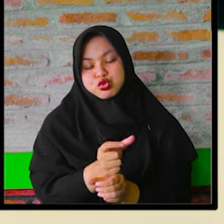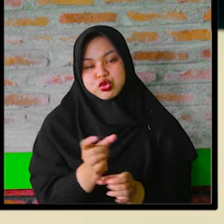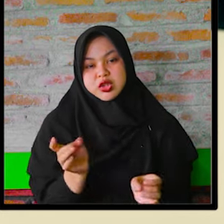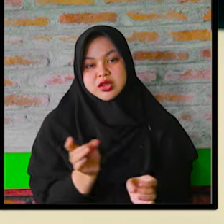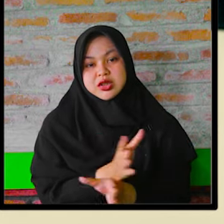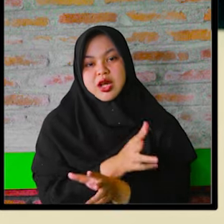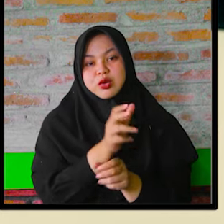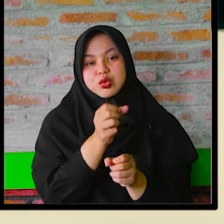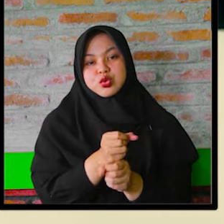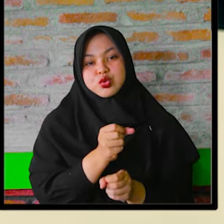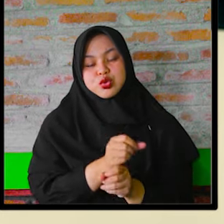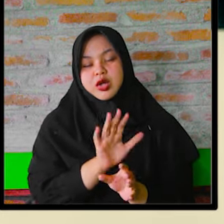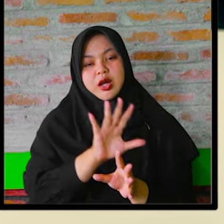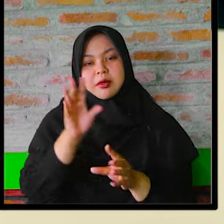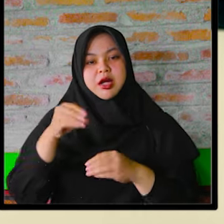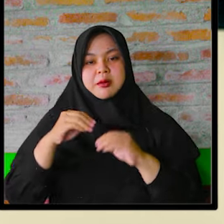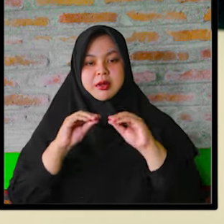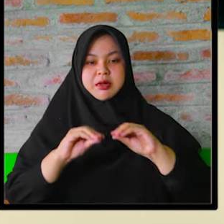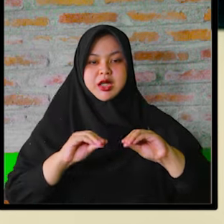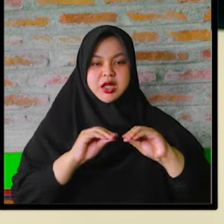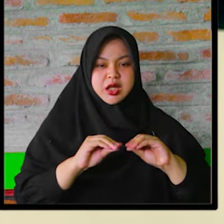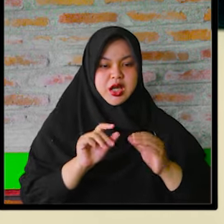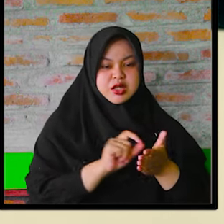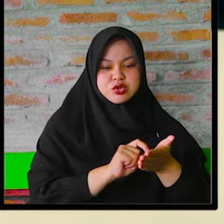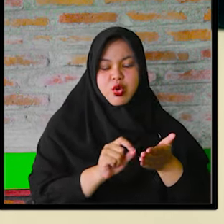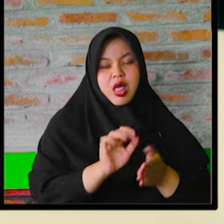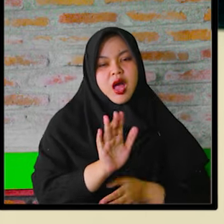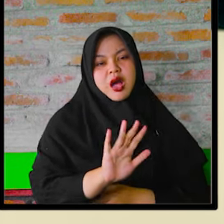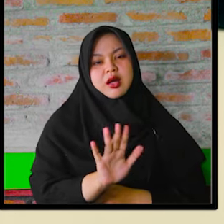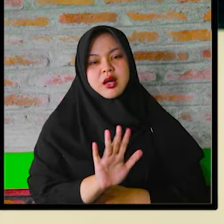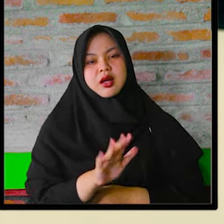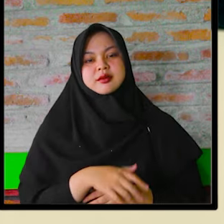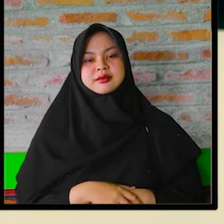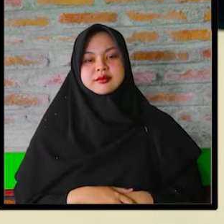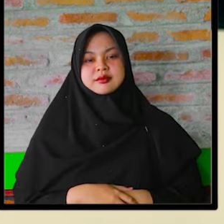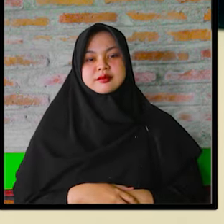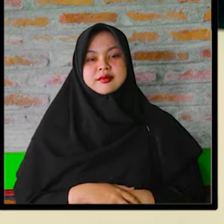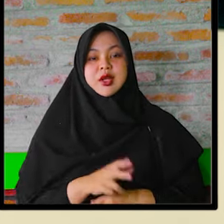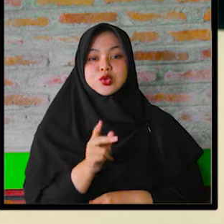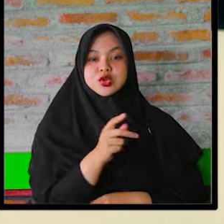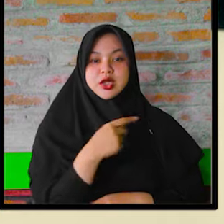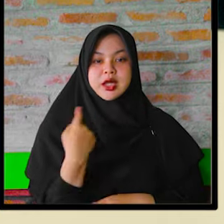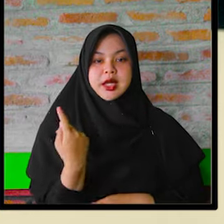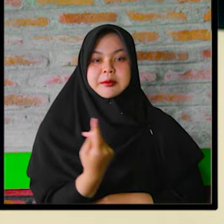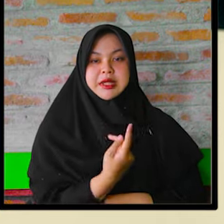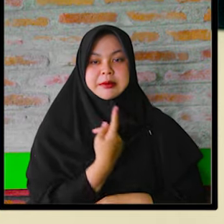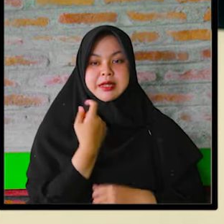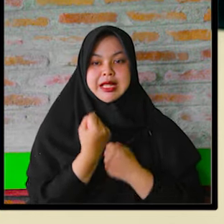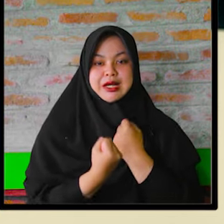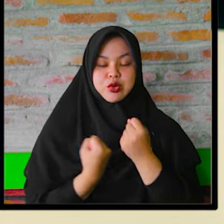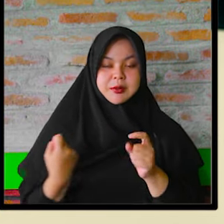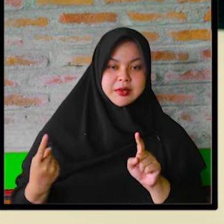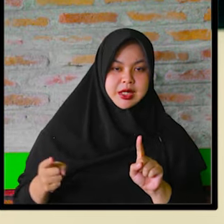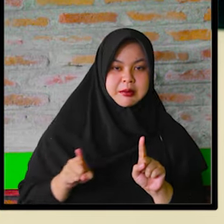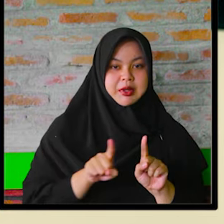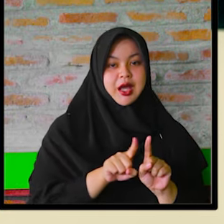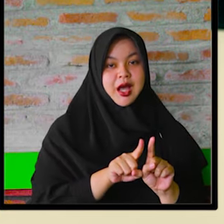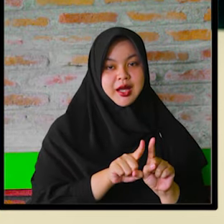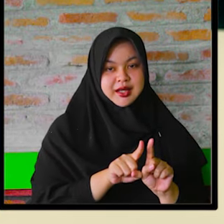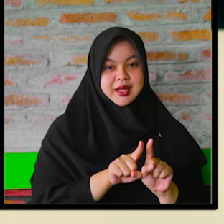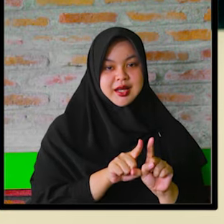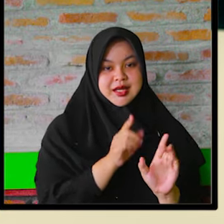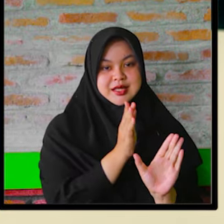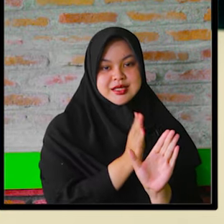kasihan tidak mendapatkan pendidikan enggak sekolah dan lain sebagainya ee kami kemudian ee melakukan pendampingan secara